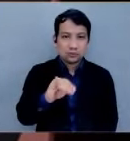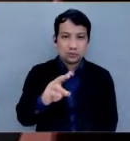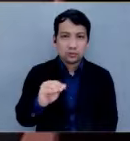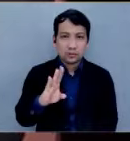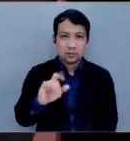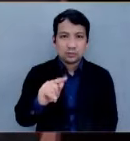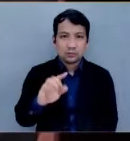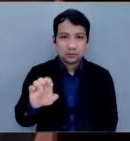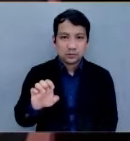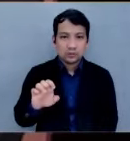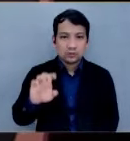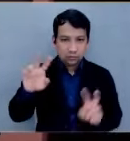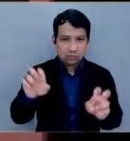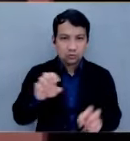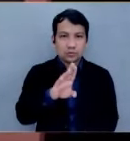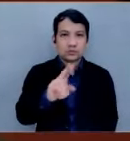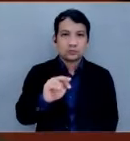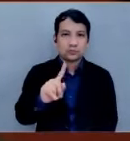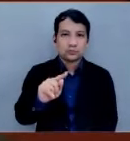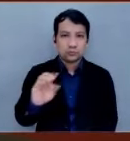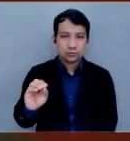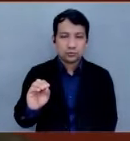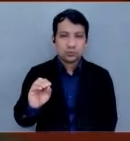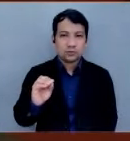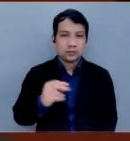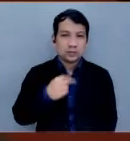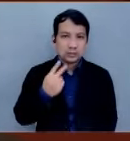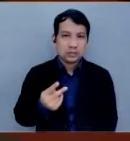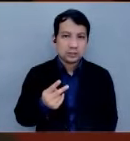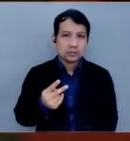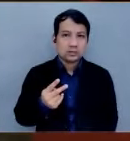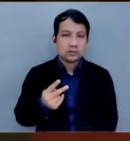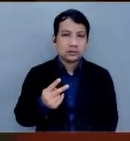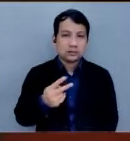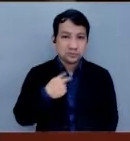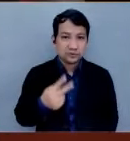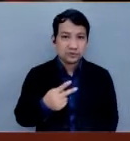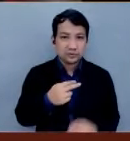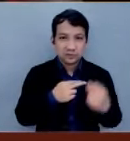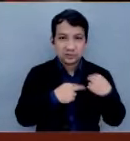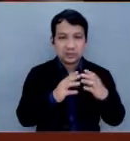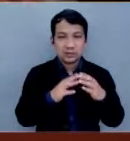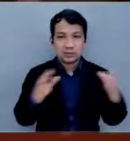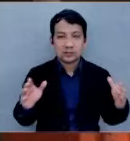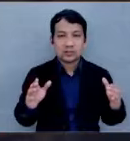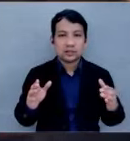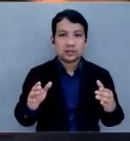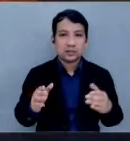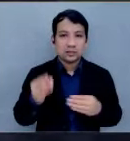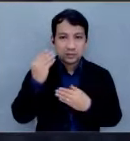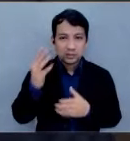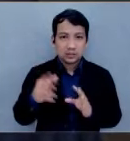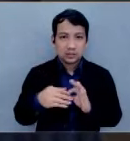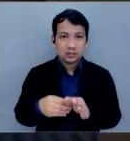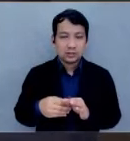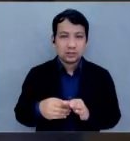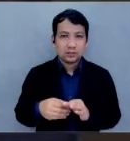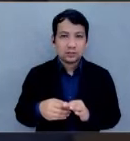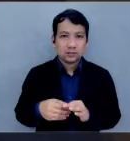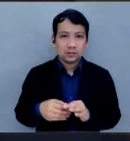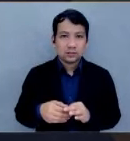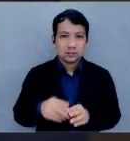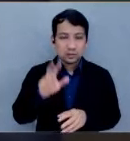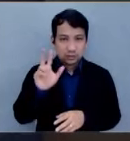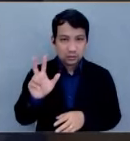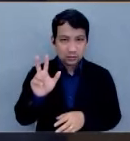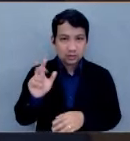Bunot. At dahil with great voice comes great responsibility, may inamin siya. Tatlong dekada na